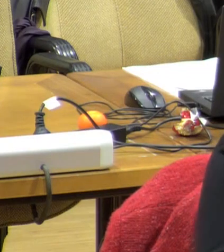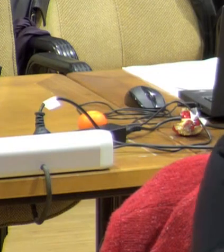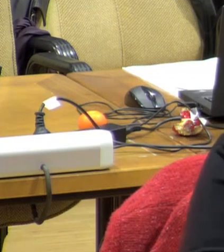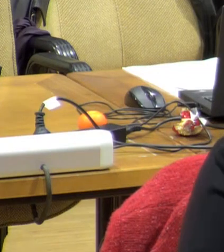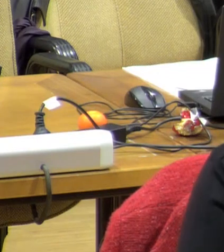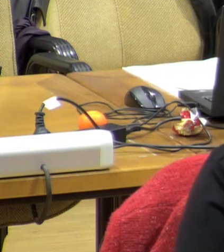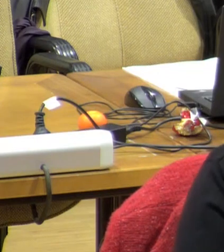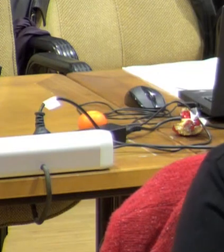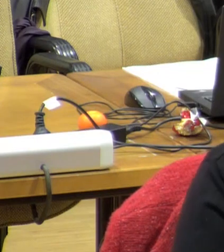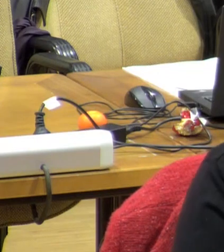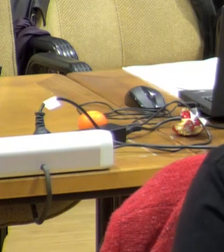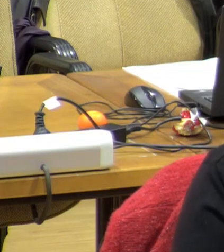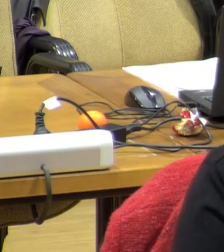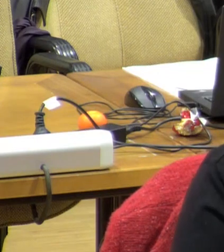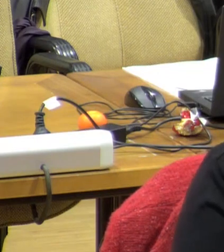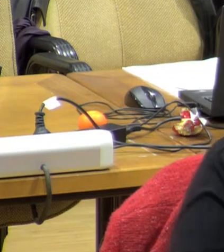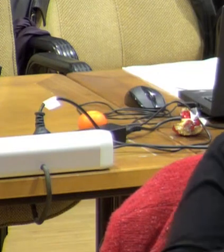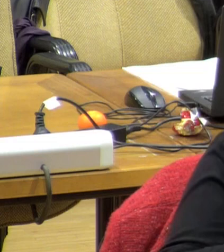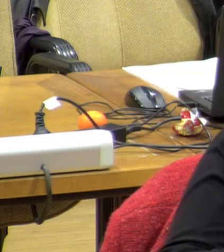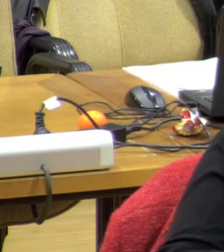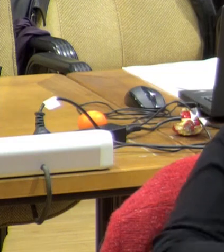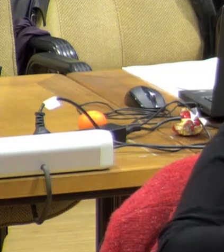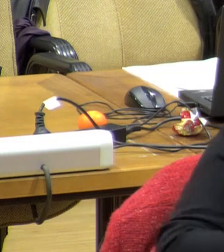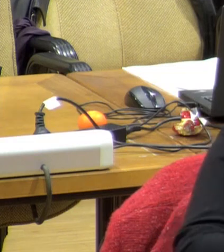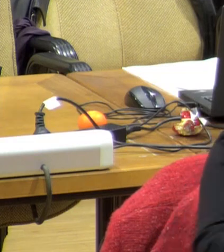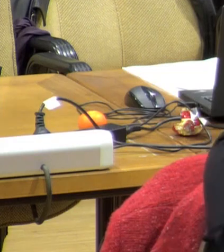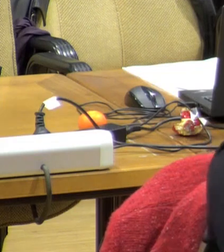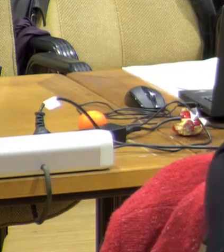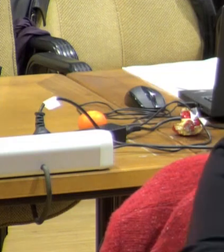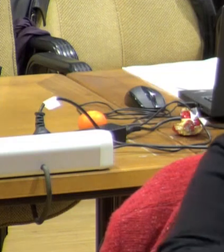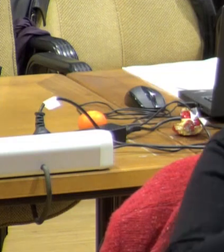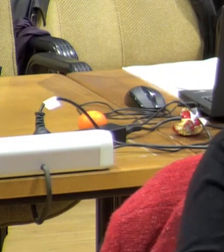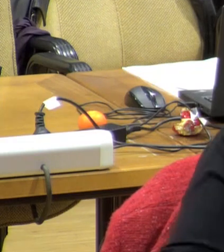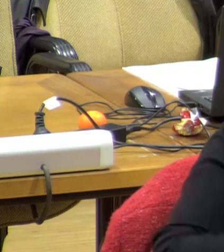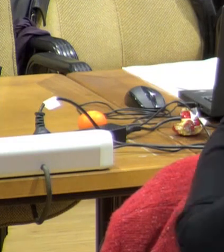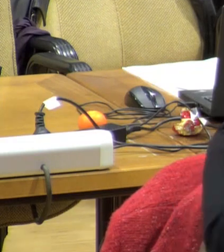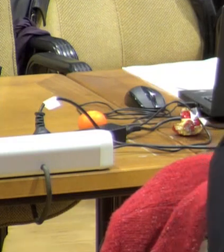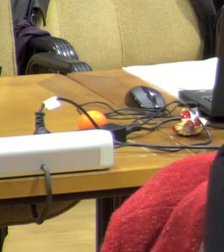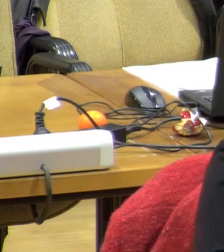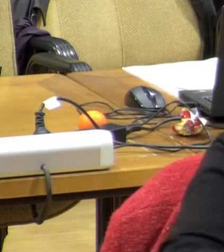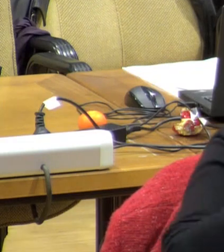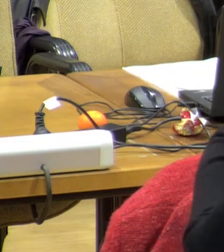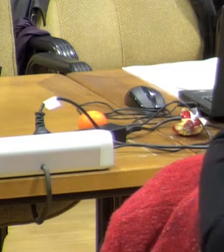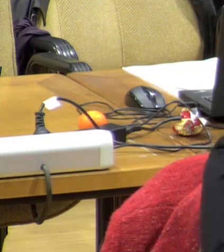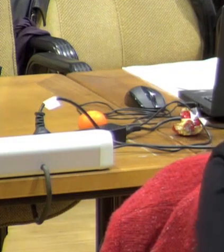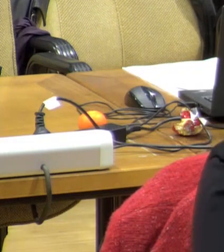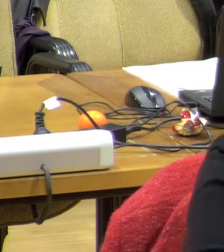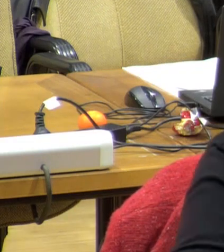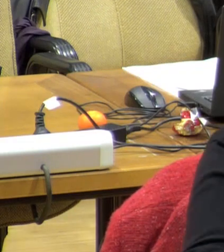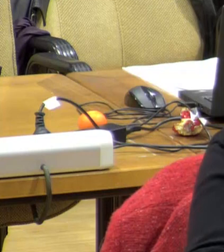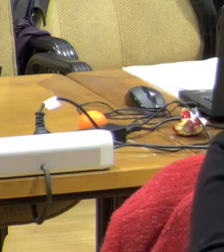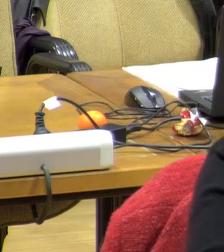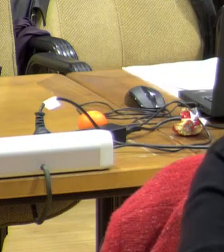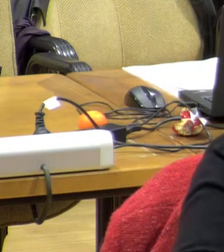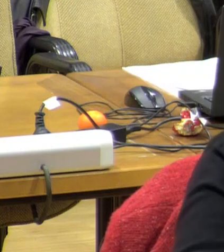convention des lieux cette convention d'objectifs et de moyens fera aussi le même travail au bout de trois années avec un rapport